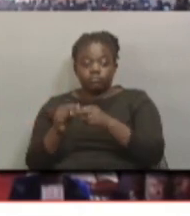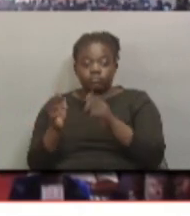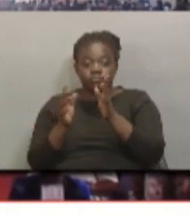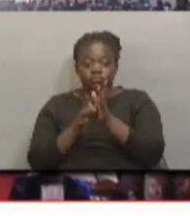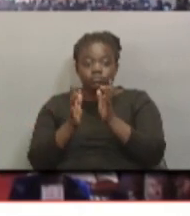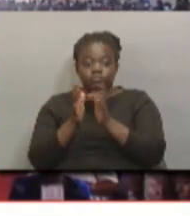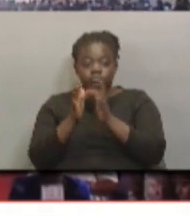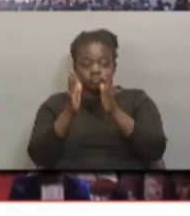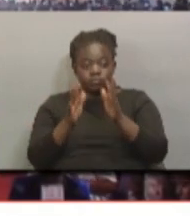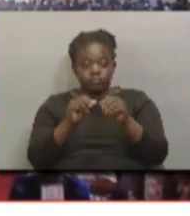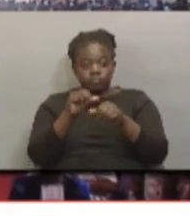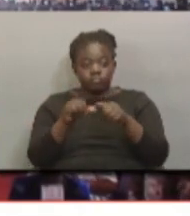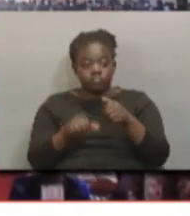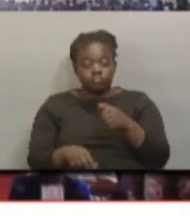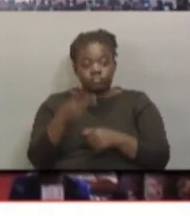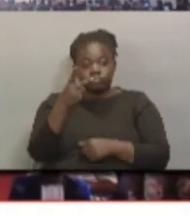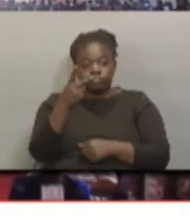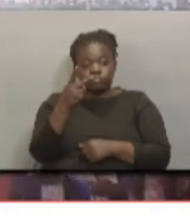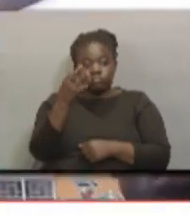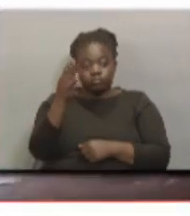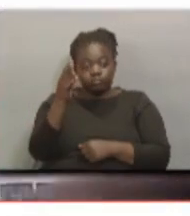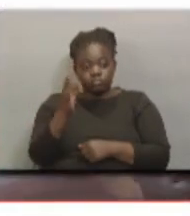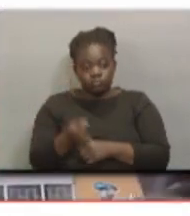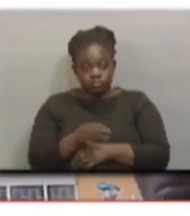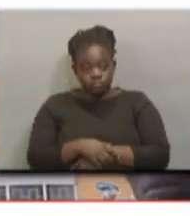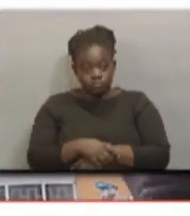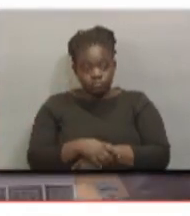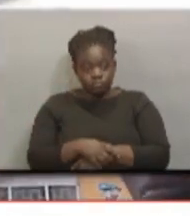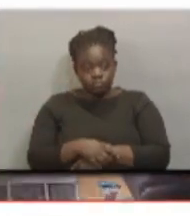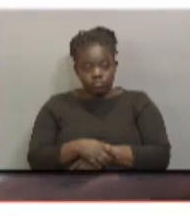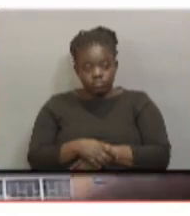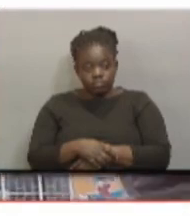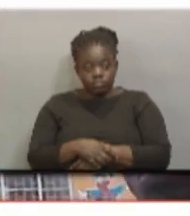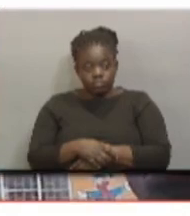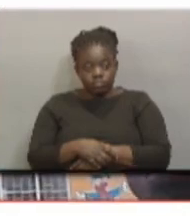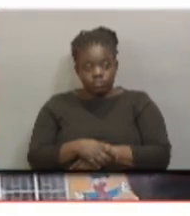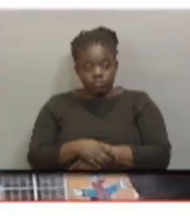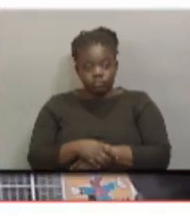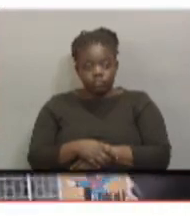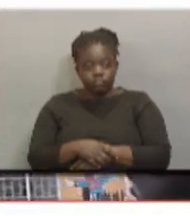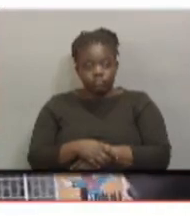abakulisitaayo abasoba 213. Kyetwetaaga okulaba yatuzimba